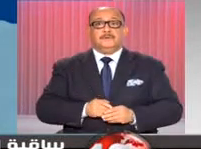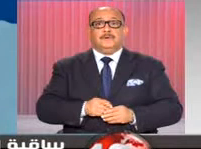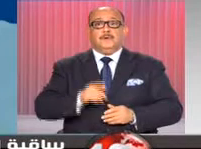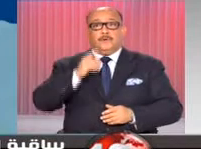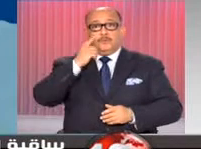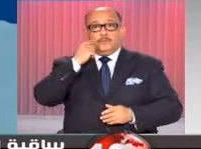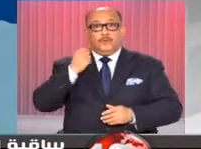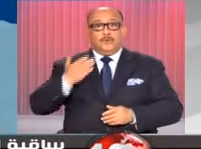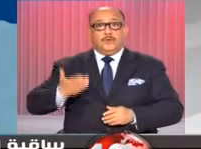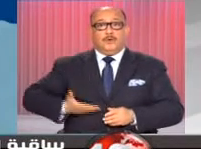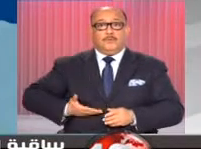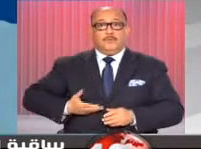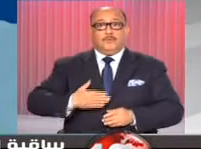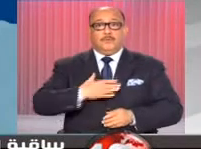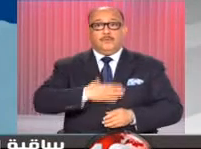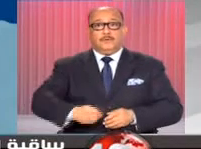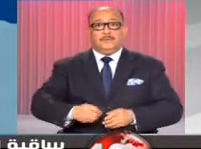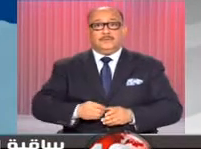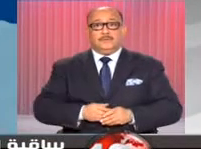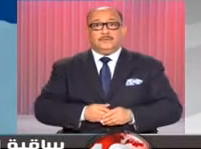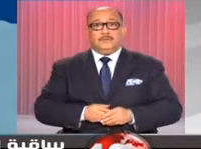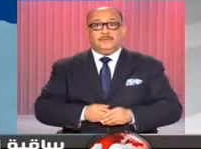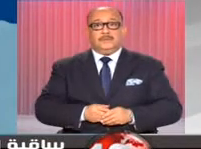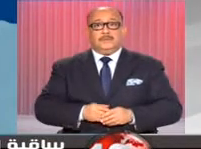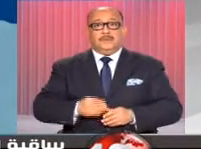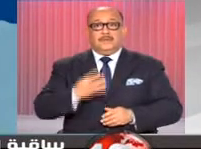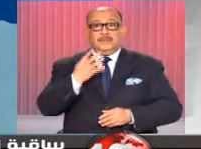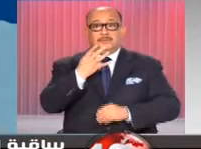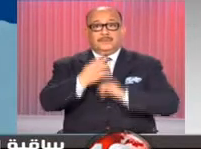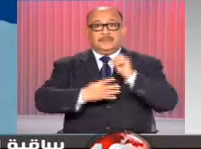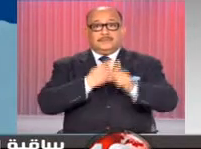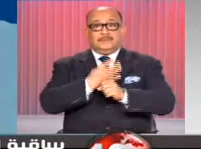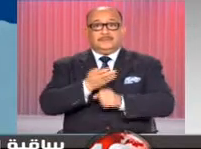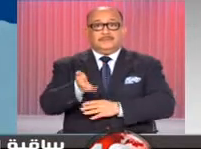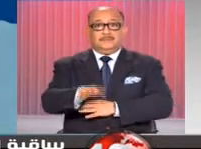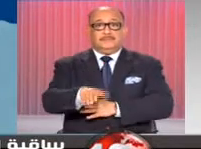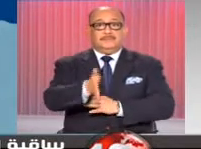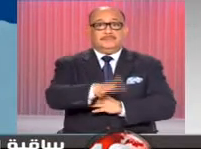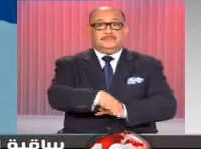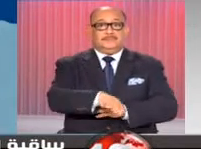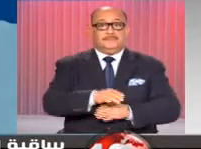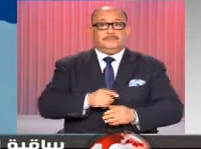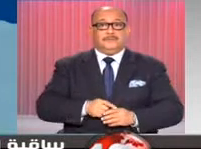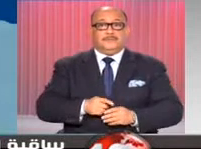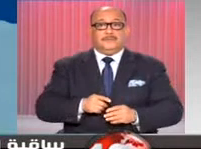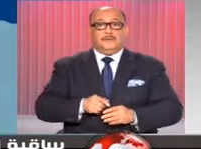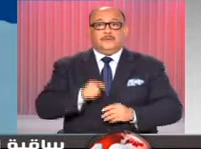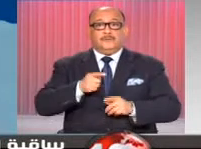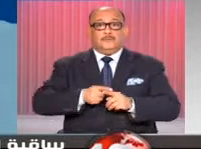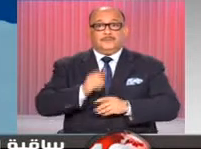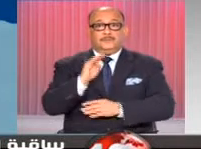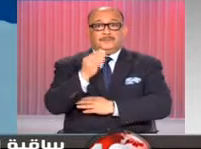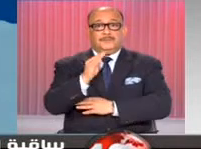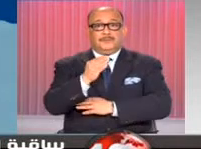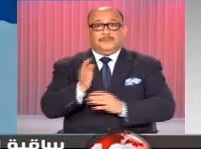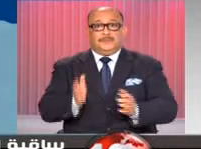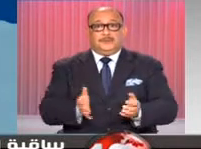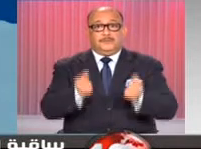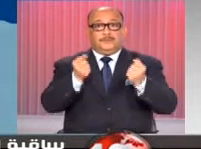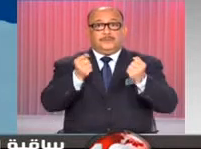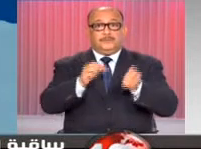وعمرها 4 سنوات على عين المكان، في حين نجا الرضيع الذي نقل إلى المستشفى لإخضاعه للفحوصات